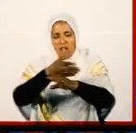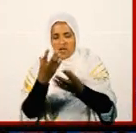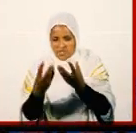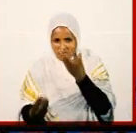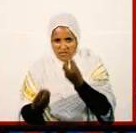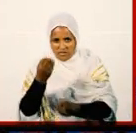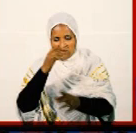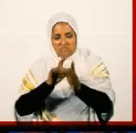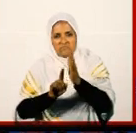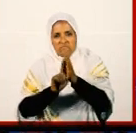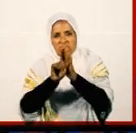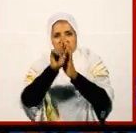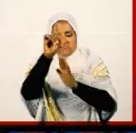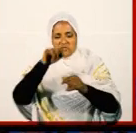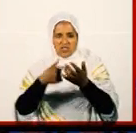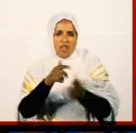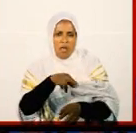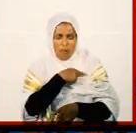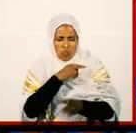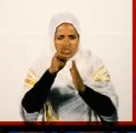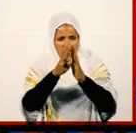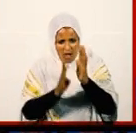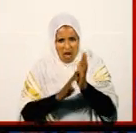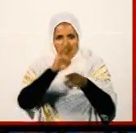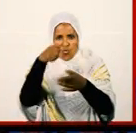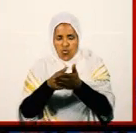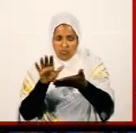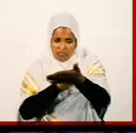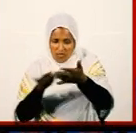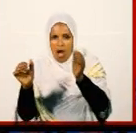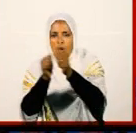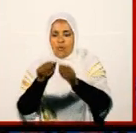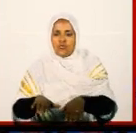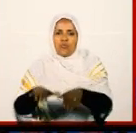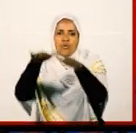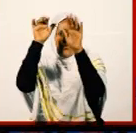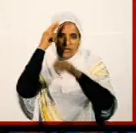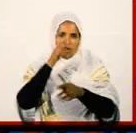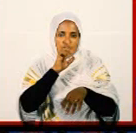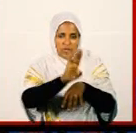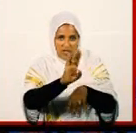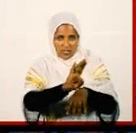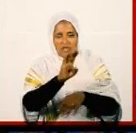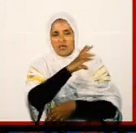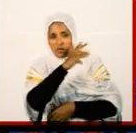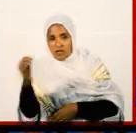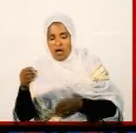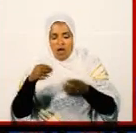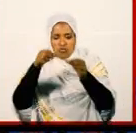ያሉ ህፃናት አረረውን እየጾሙ ስለ ሃይማኖት ስለ ስነምግባር ያጠኑ አብራቸው እንዲያድግ ለማድረግ ነው